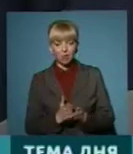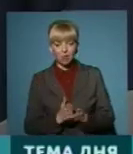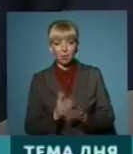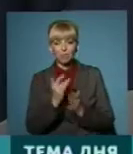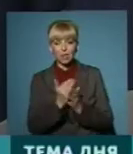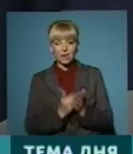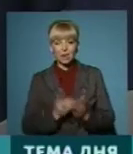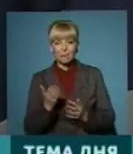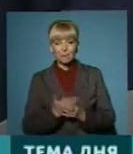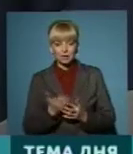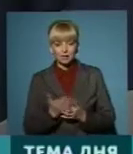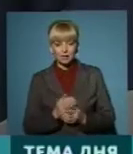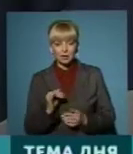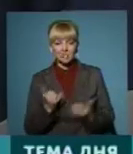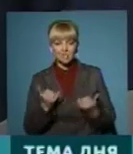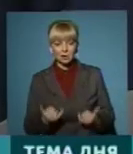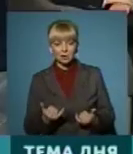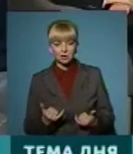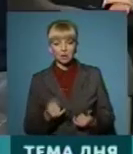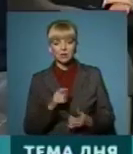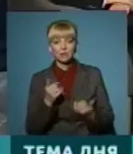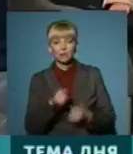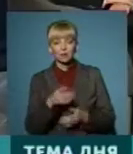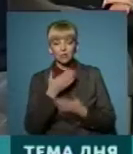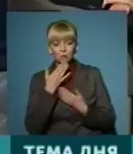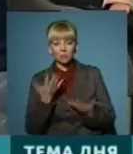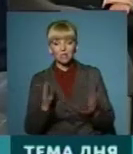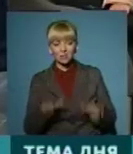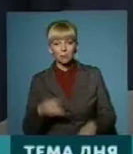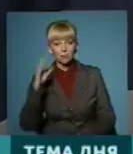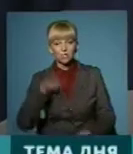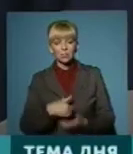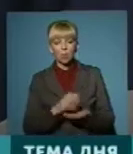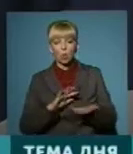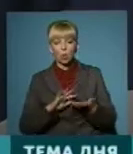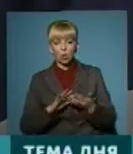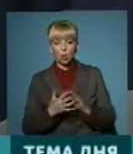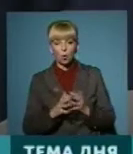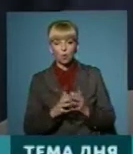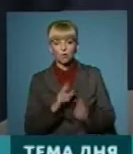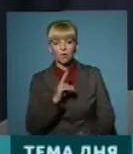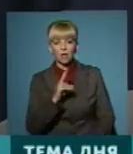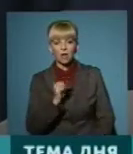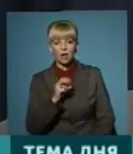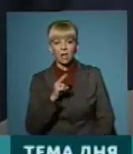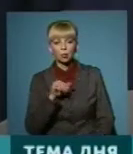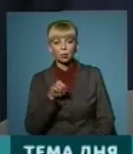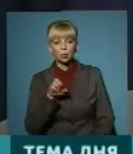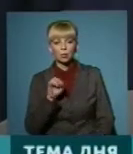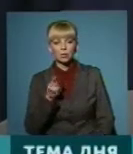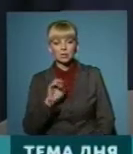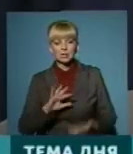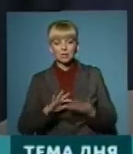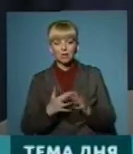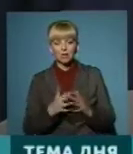перелік пільг, і зараз їх немає. Давайте послухаємо сільського голову Кадубівців села,